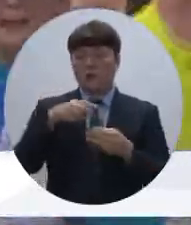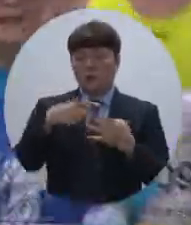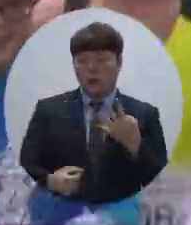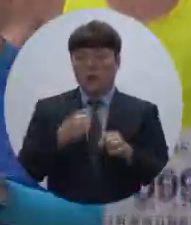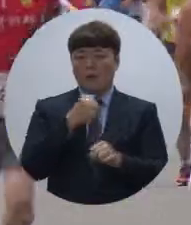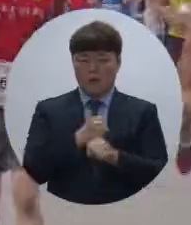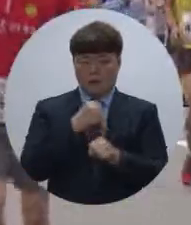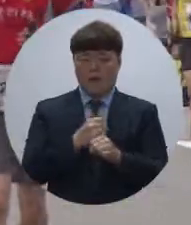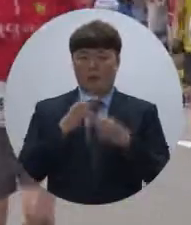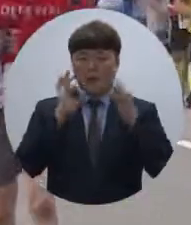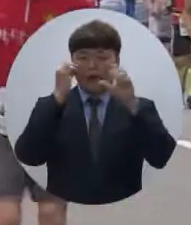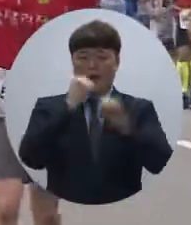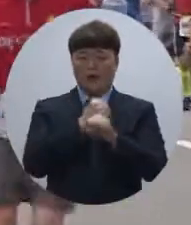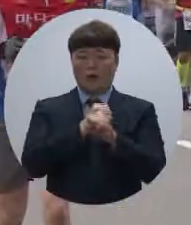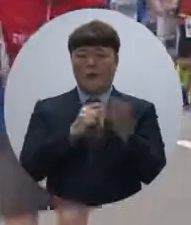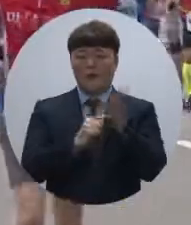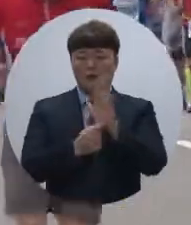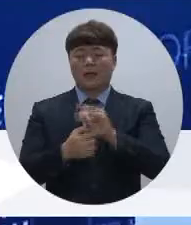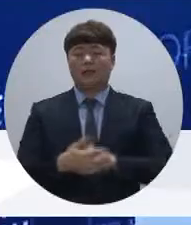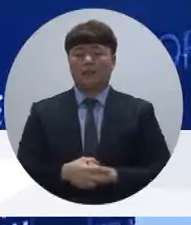알차게 준비하겠다고 전했습니다.